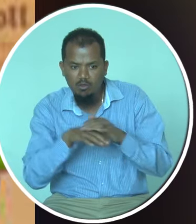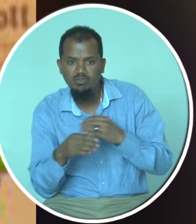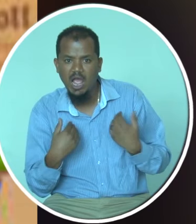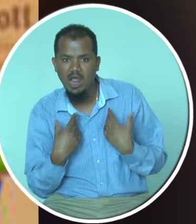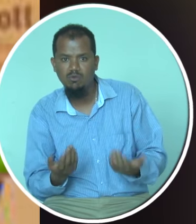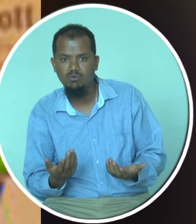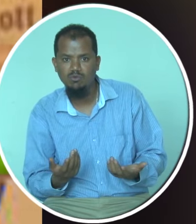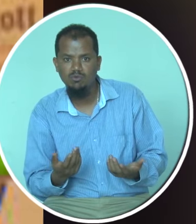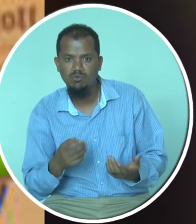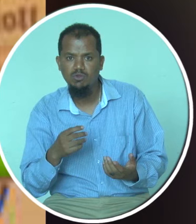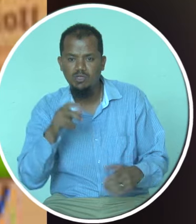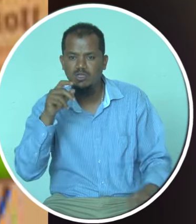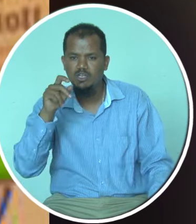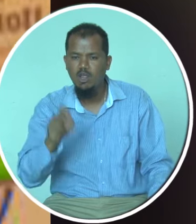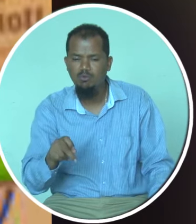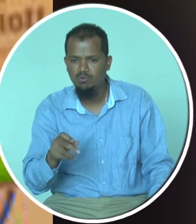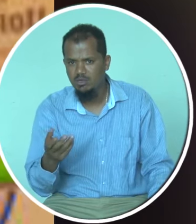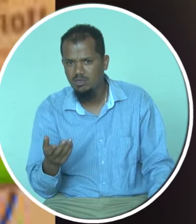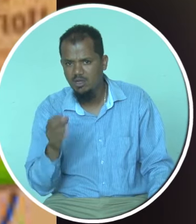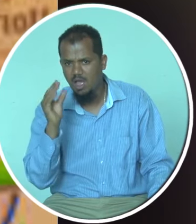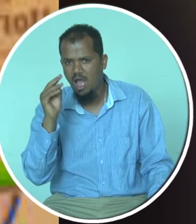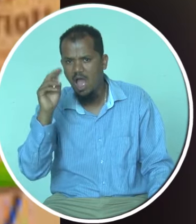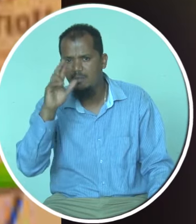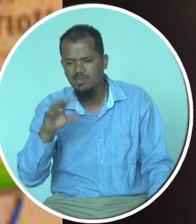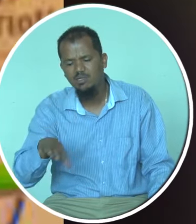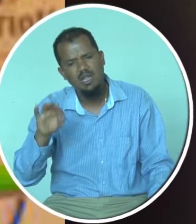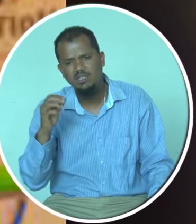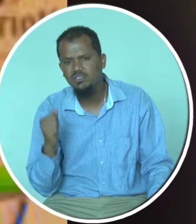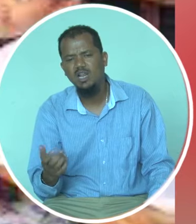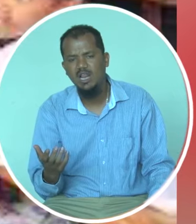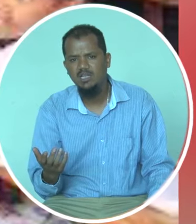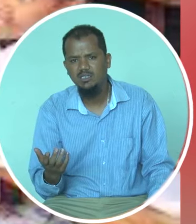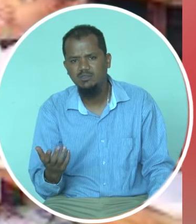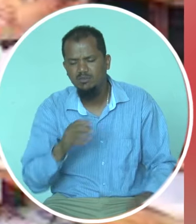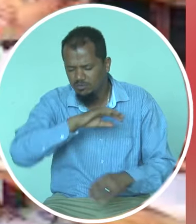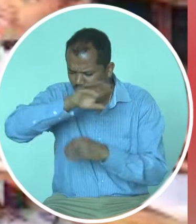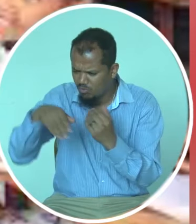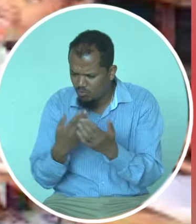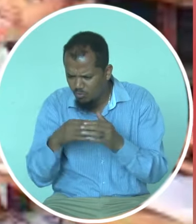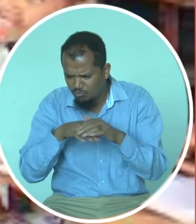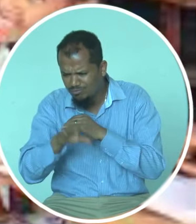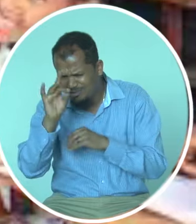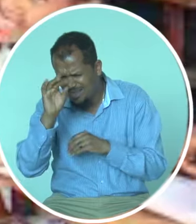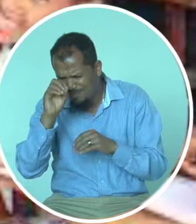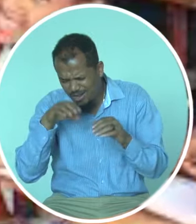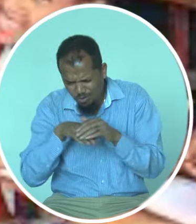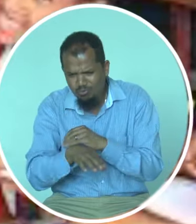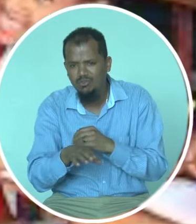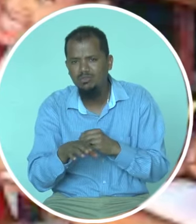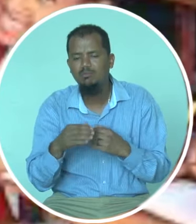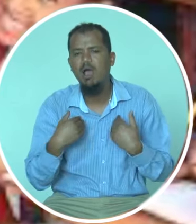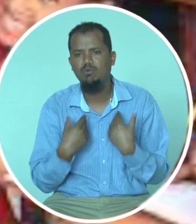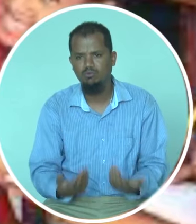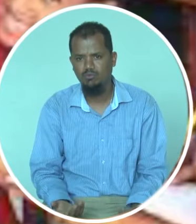አሉ ደቡብ ሀመር ውስጥ ልናገኝ እንችላለን ሁሉም ውስጥ ነው 80 ውስጥም ተካተው ነው